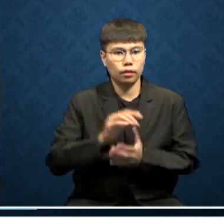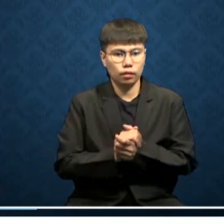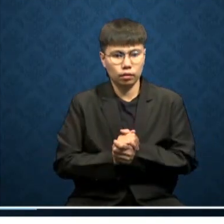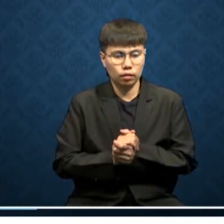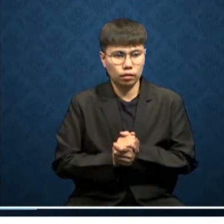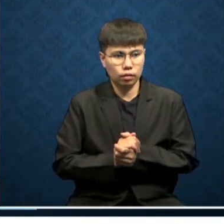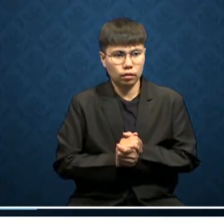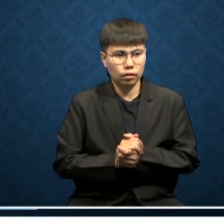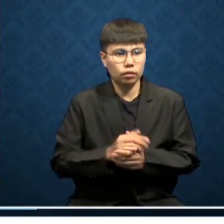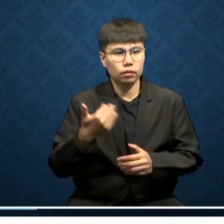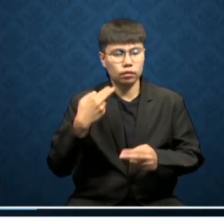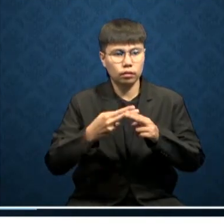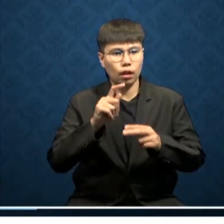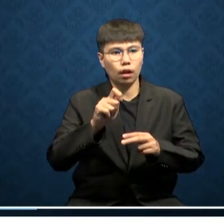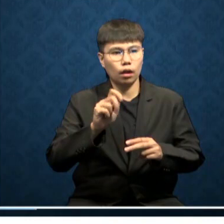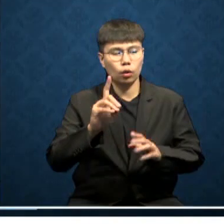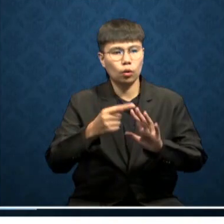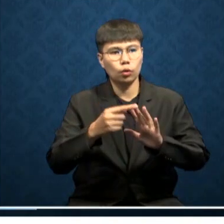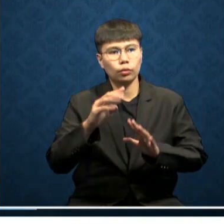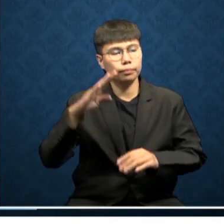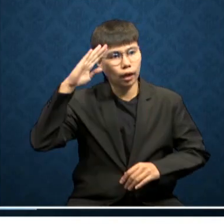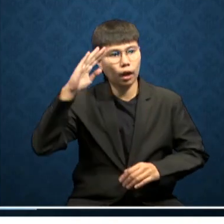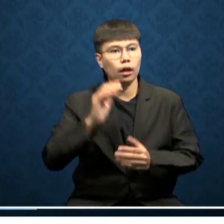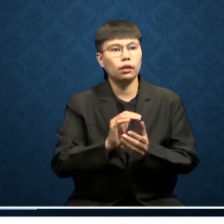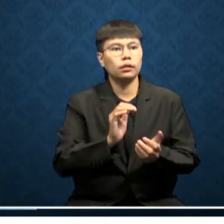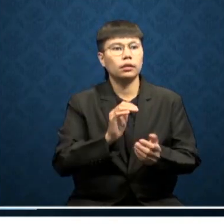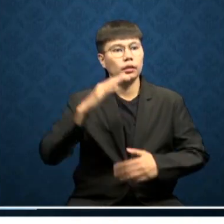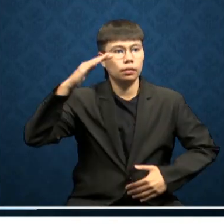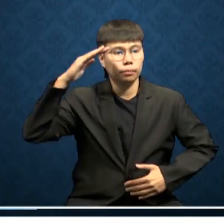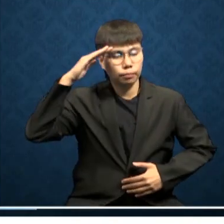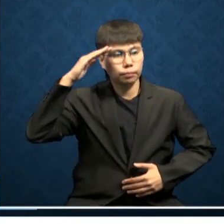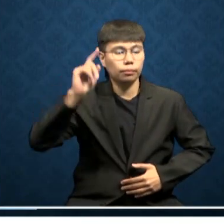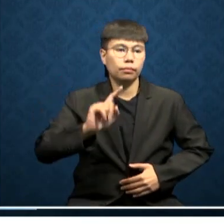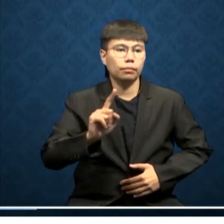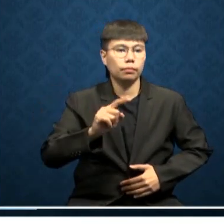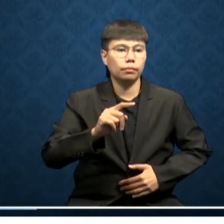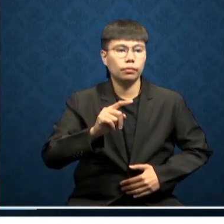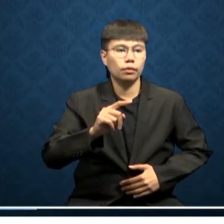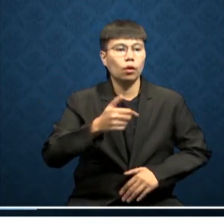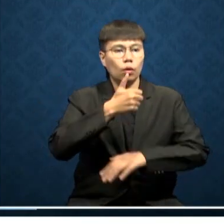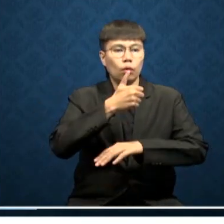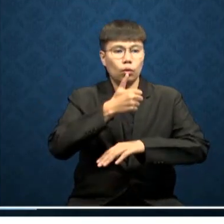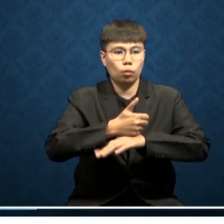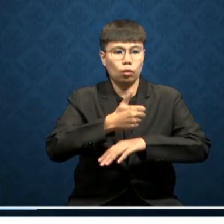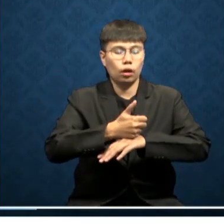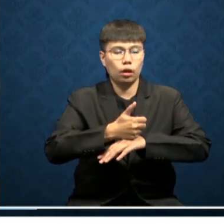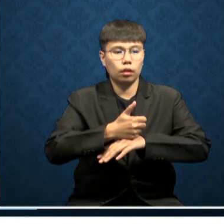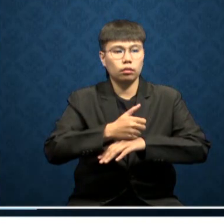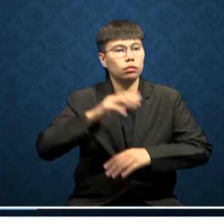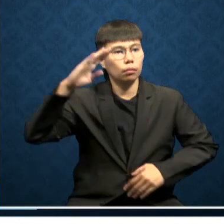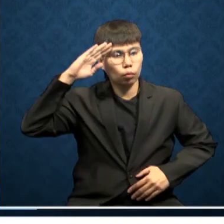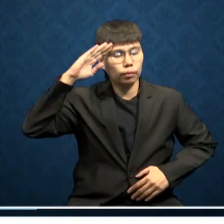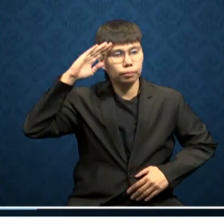ตำรวจเอกอดุลแสงสิงห์แก้วเป็นเอ่อเป็นผบตรนะครับเป็นผู้ชัการตำรวจแห่ง